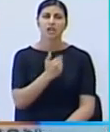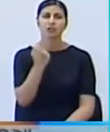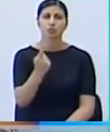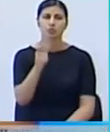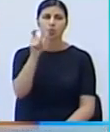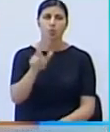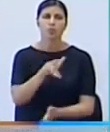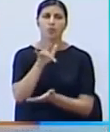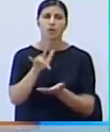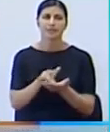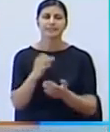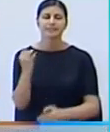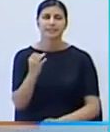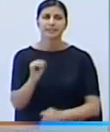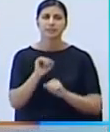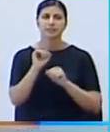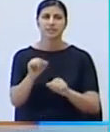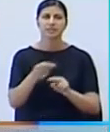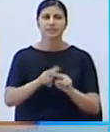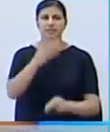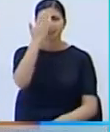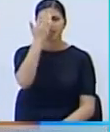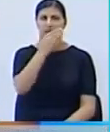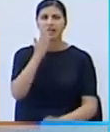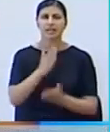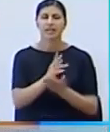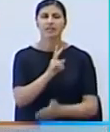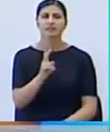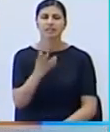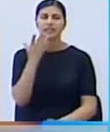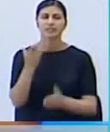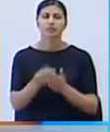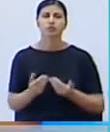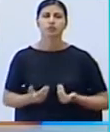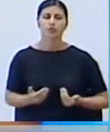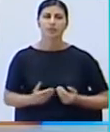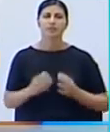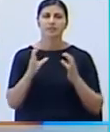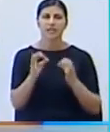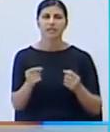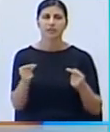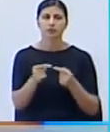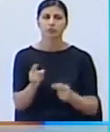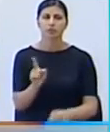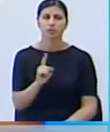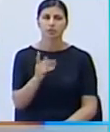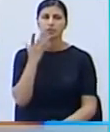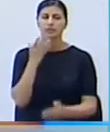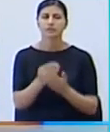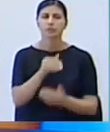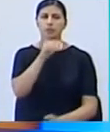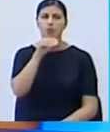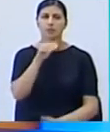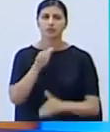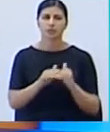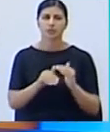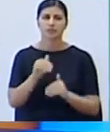მოქალაქის ინტერესების დაცვა ეს ის ხალხია რომელსაც თავისი ცხოვრებით დაადასტურა რომ მათი